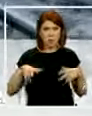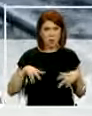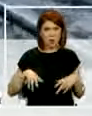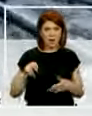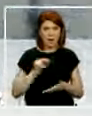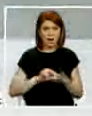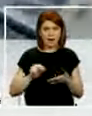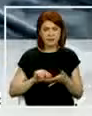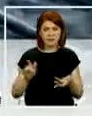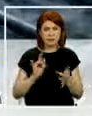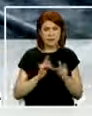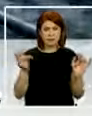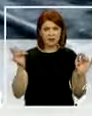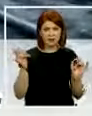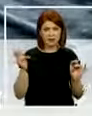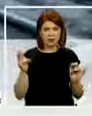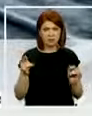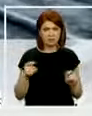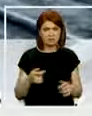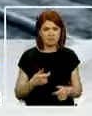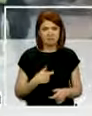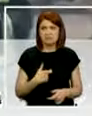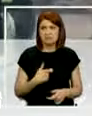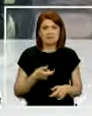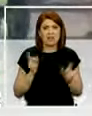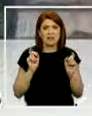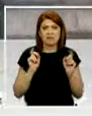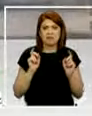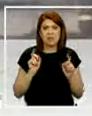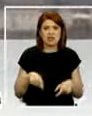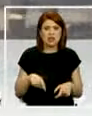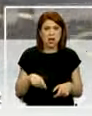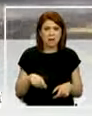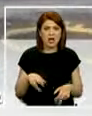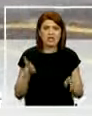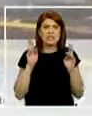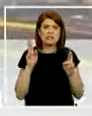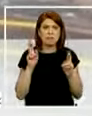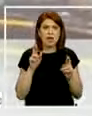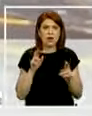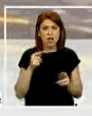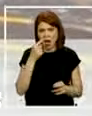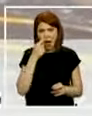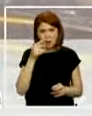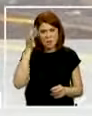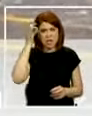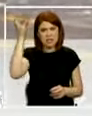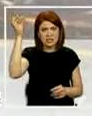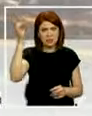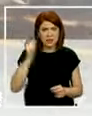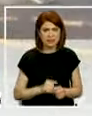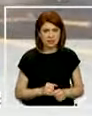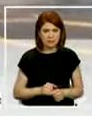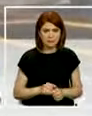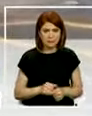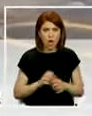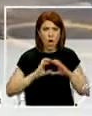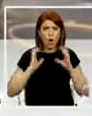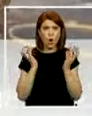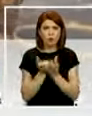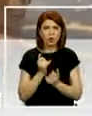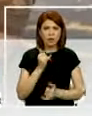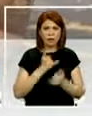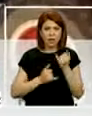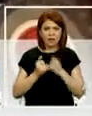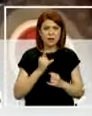a scris pe Telegram: e inutil să sper decență și umanitate din partea Rusiei. Comunitatea internațională e îngrozită de acest atac